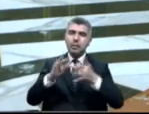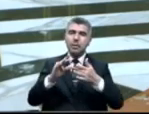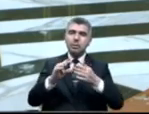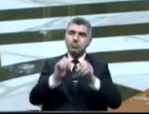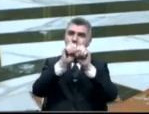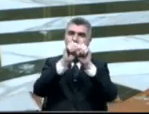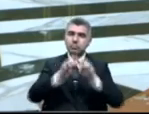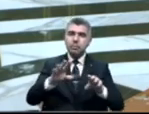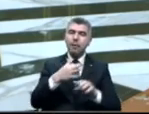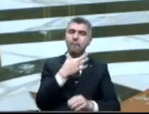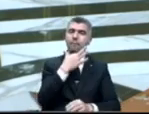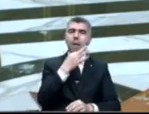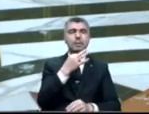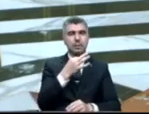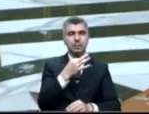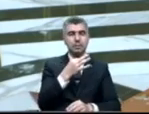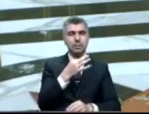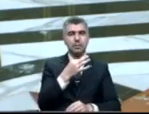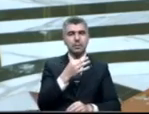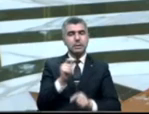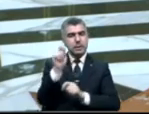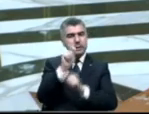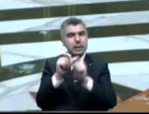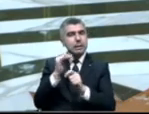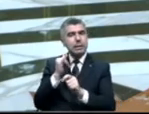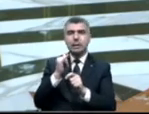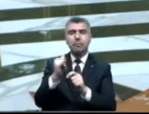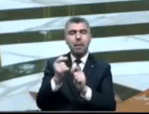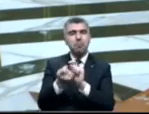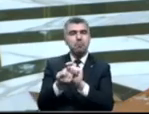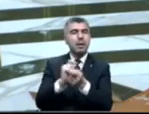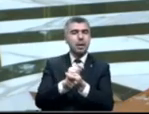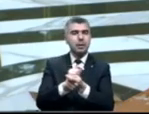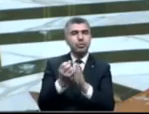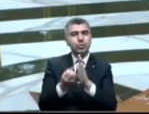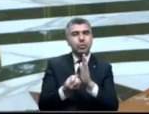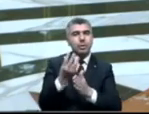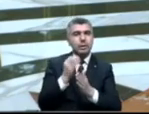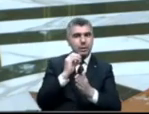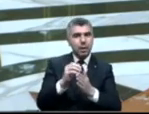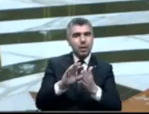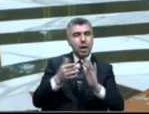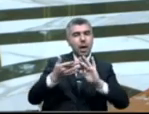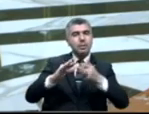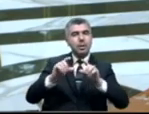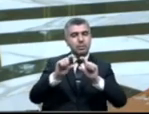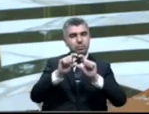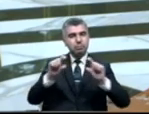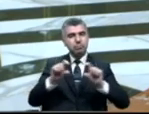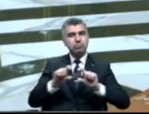مركزي مارين، ويحين باستمرار وتتم تقويته بمنصات إلكترونية